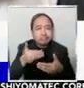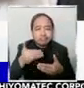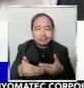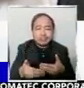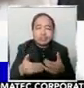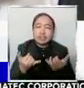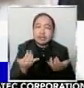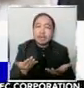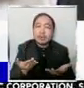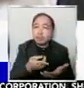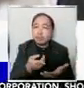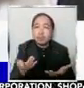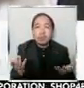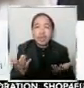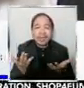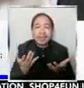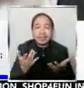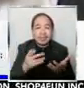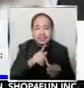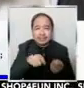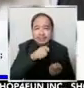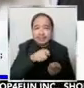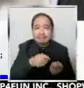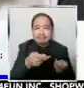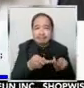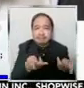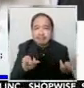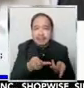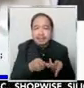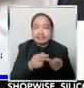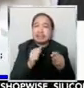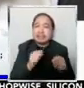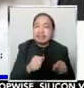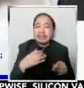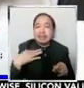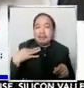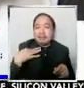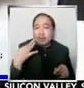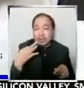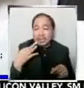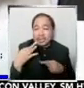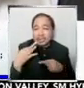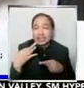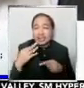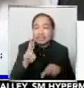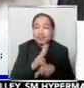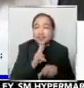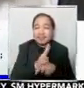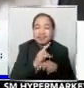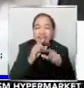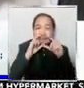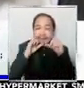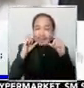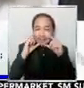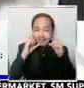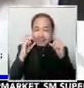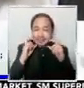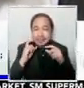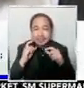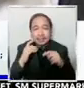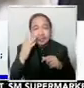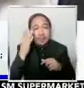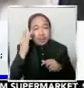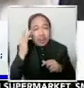mga specific areas na maging voluntary ang hindi na paggamit ng face mask. Kasi let's face